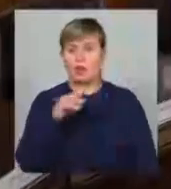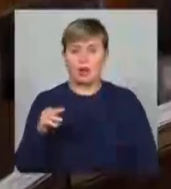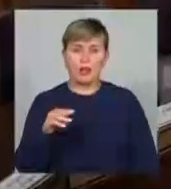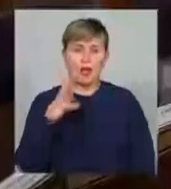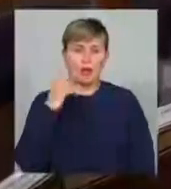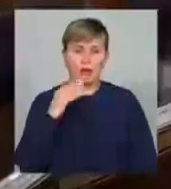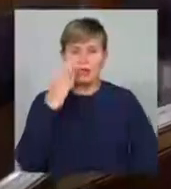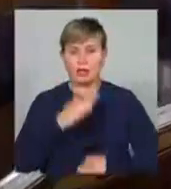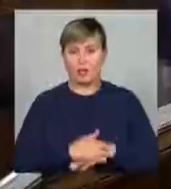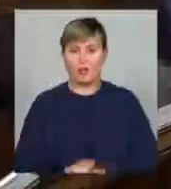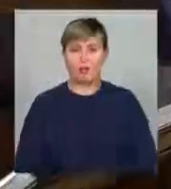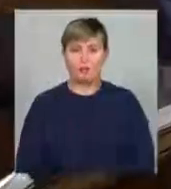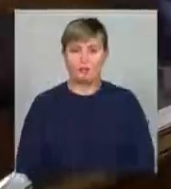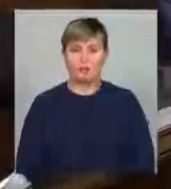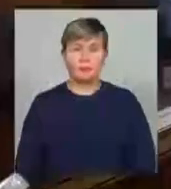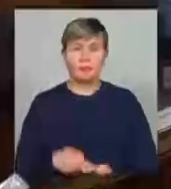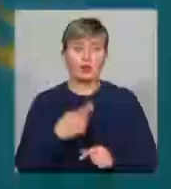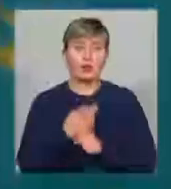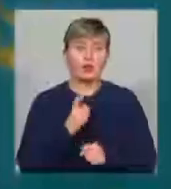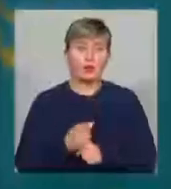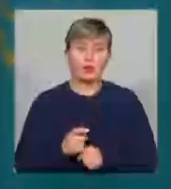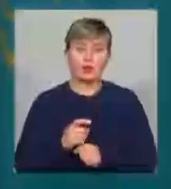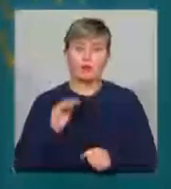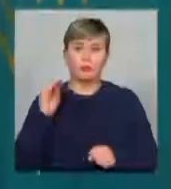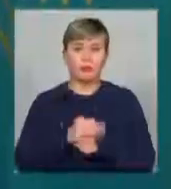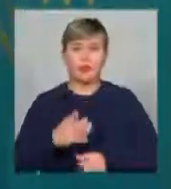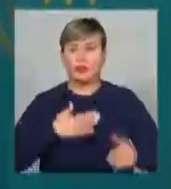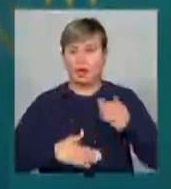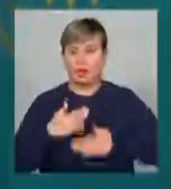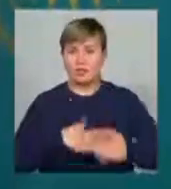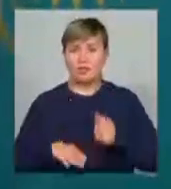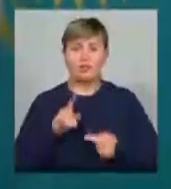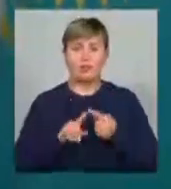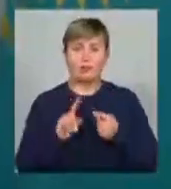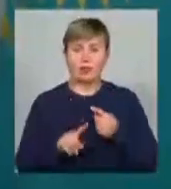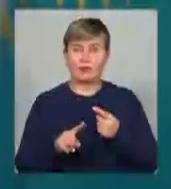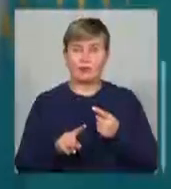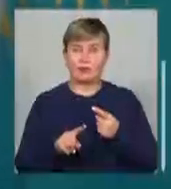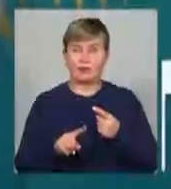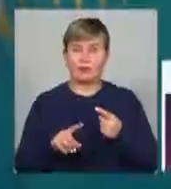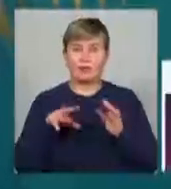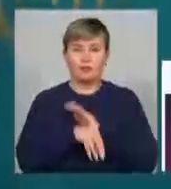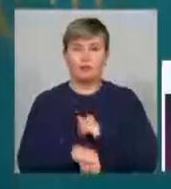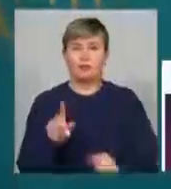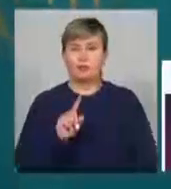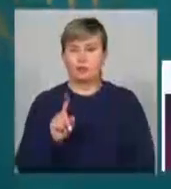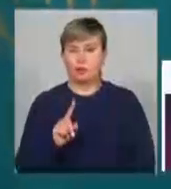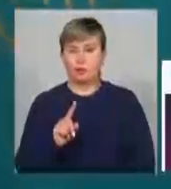Алматы. Это очень прибавляет радости, во-первых, в том, что